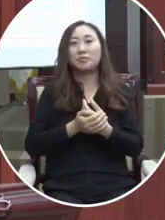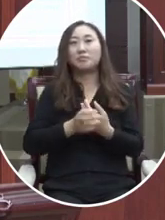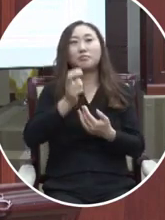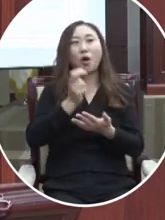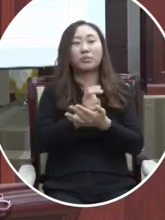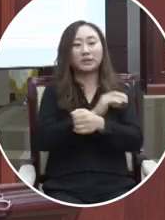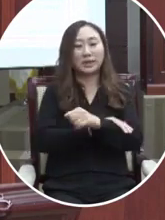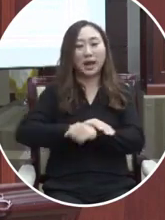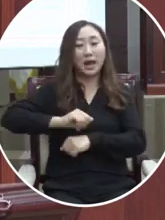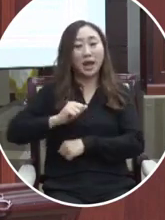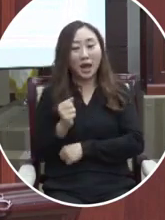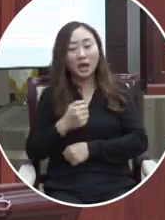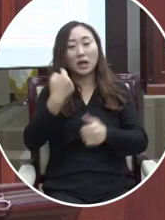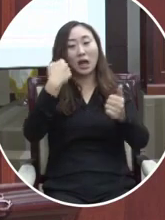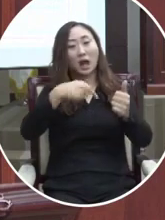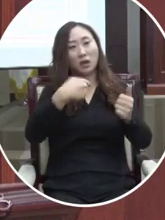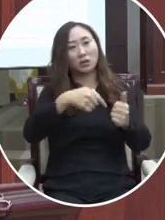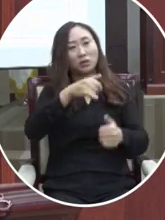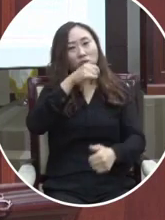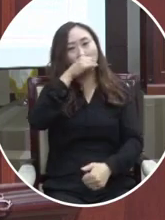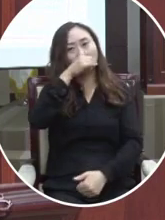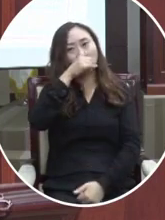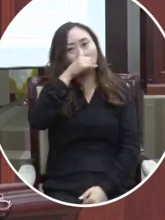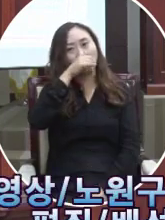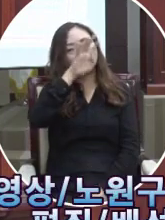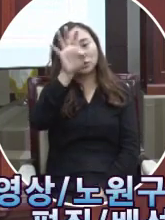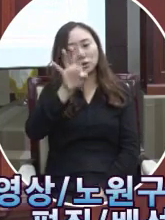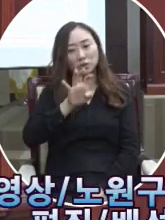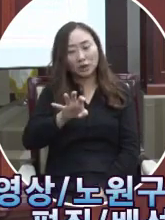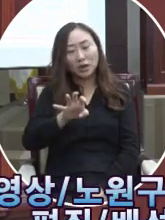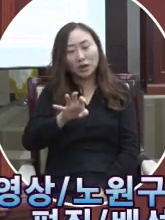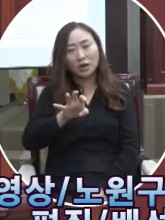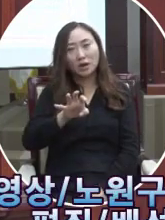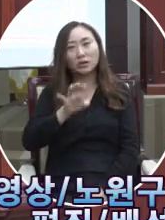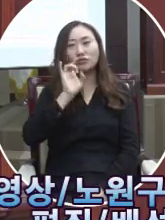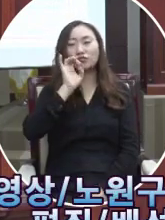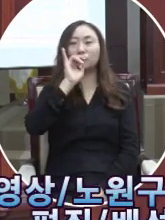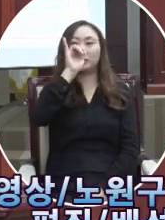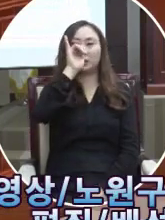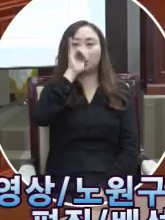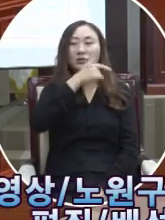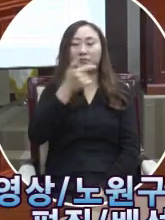법은 잘 지켜야 하는 사회 규범이라고 가르치고 있는지 궁금합니다. 경청해 주셔서 감사합니다.